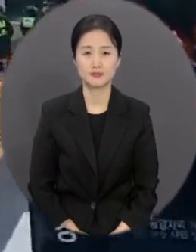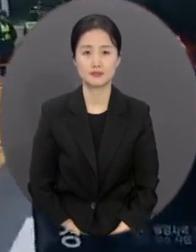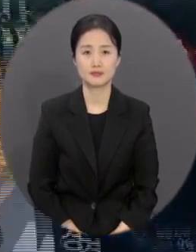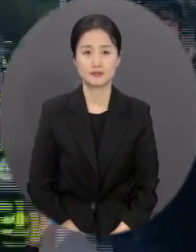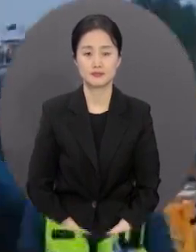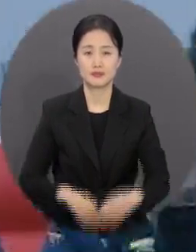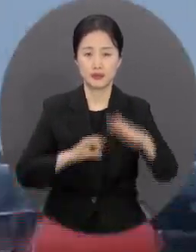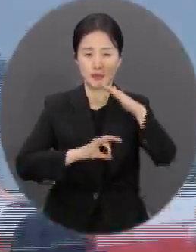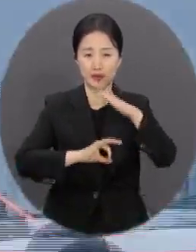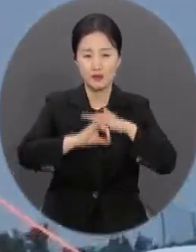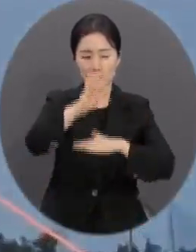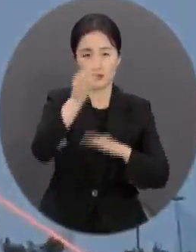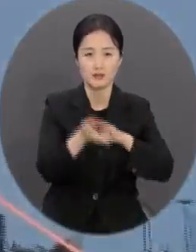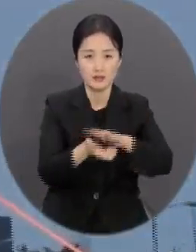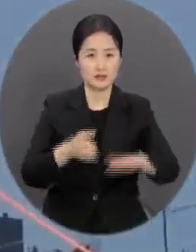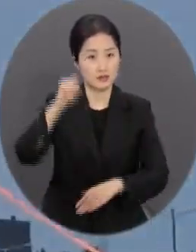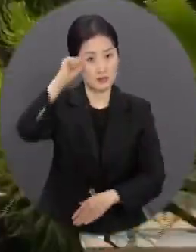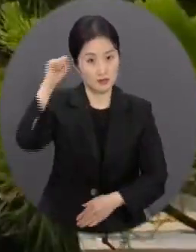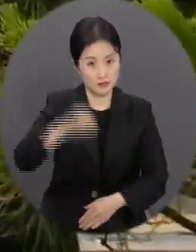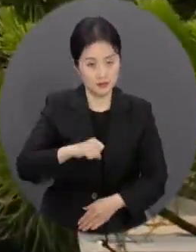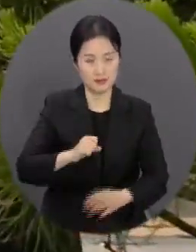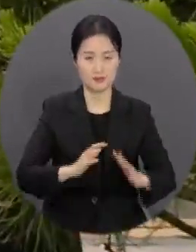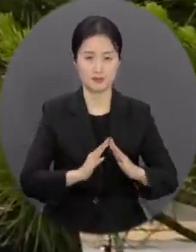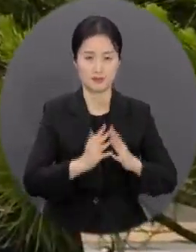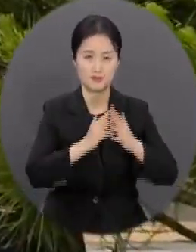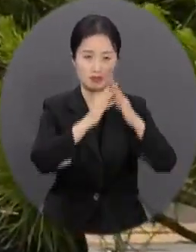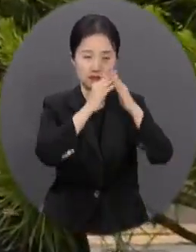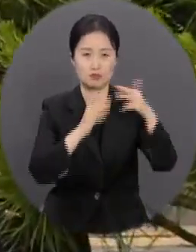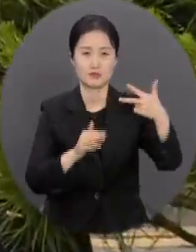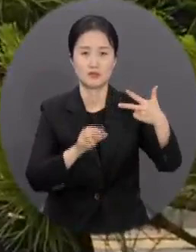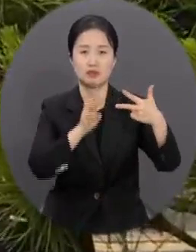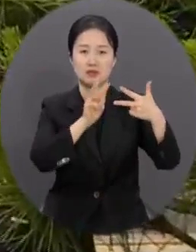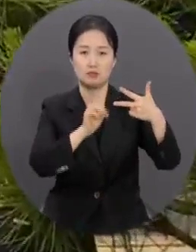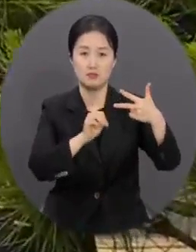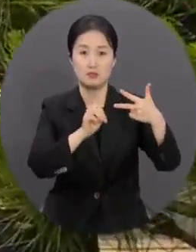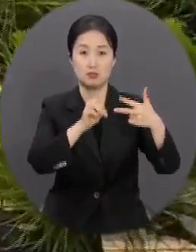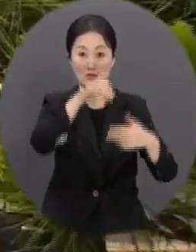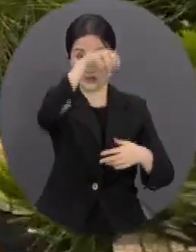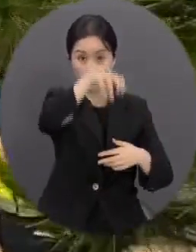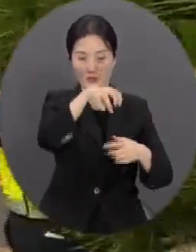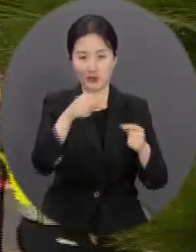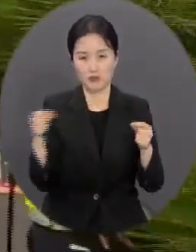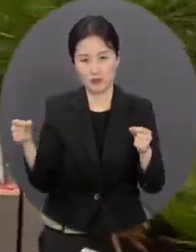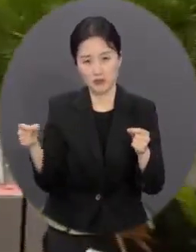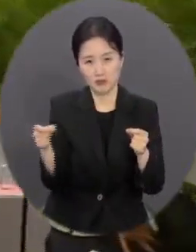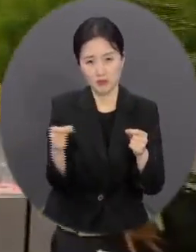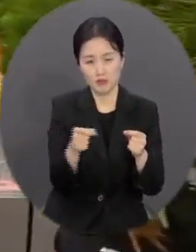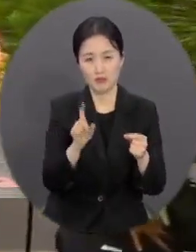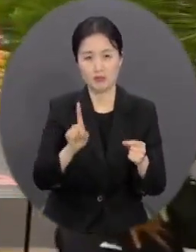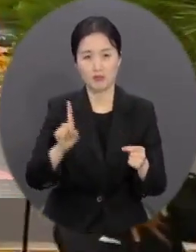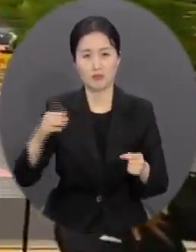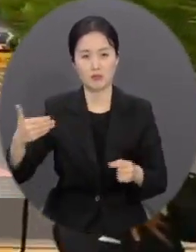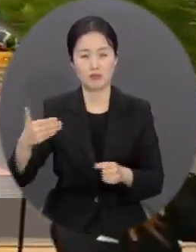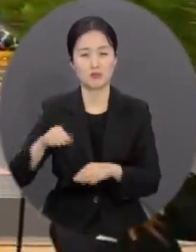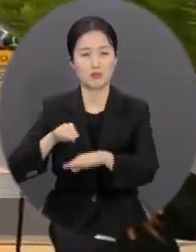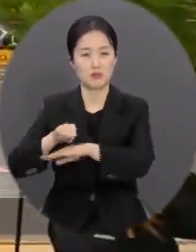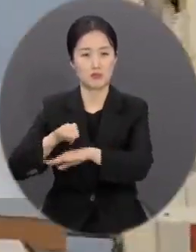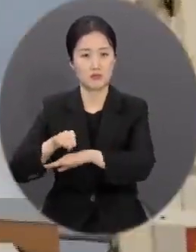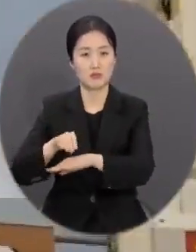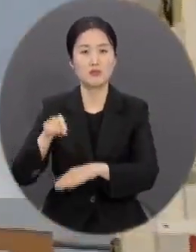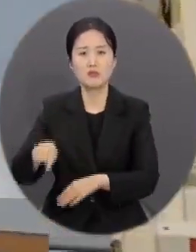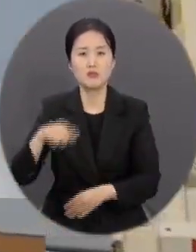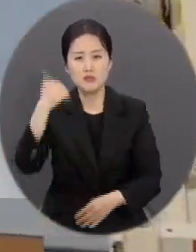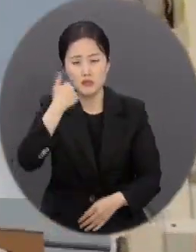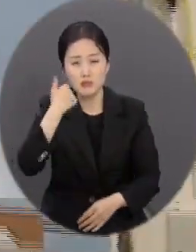해가 뜨기 전 새벽, 7m 높이 철탑에 소방사다리차가 접근합니다. 차량 두 대에 나눠 탄 무장경찰이